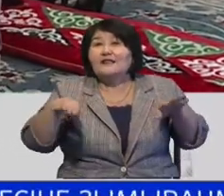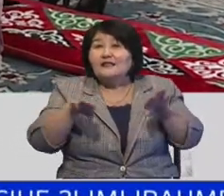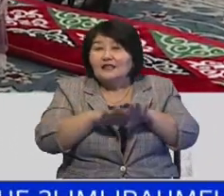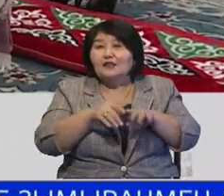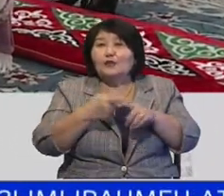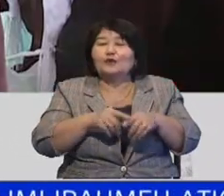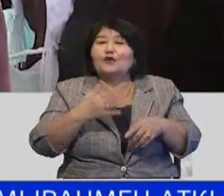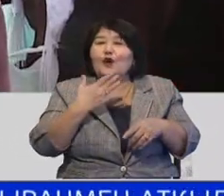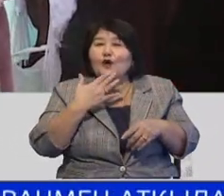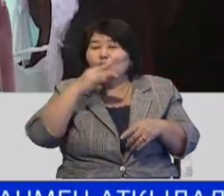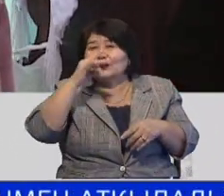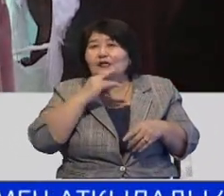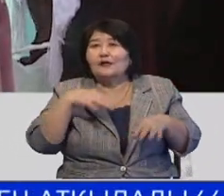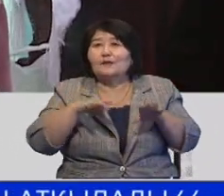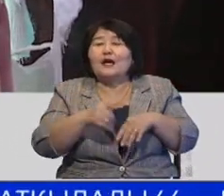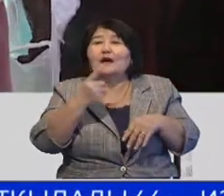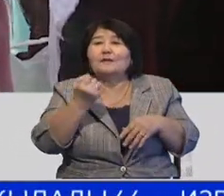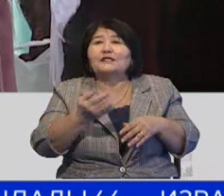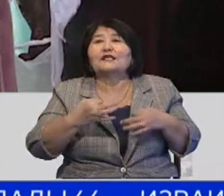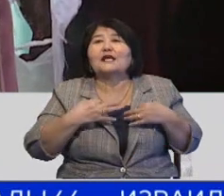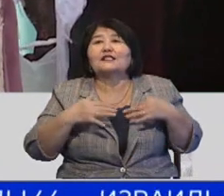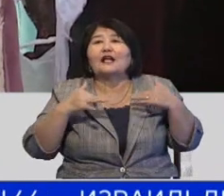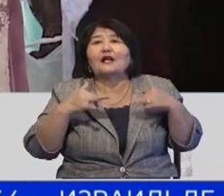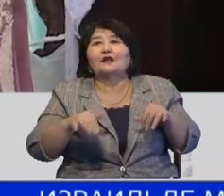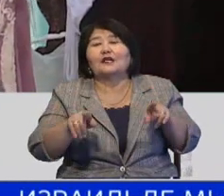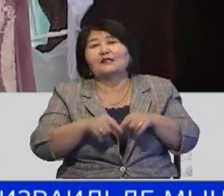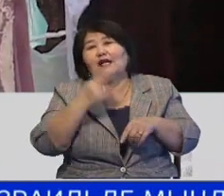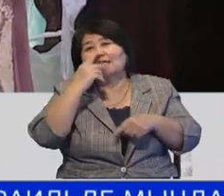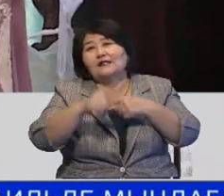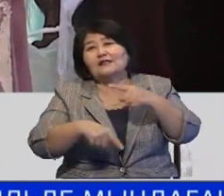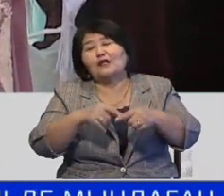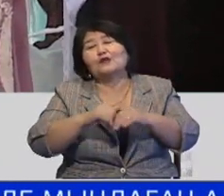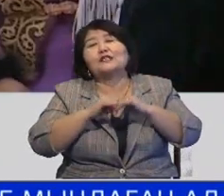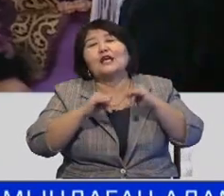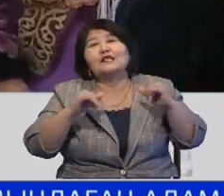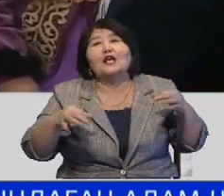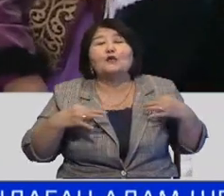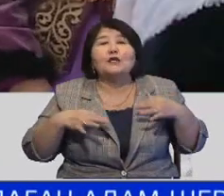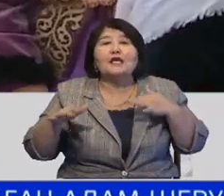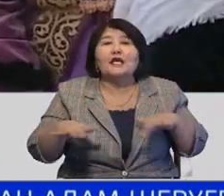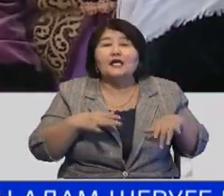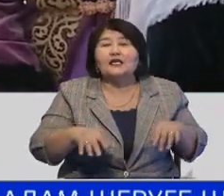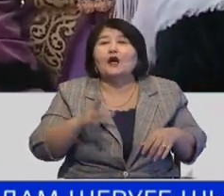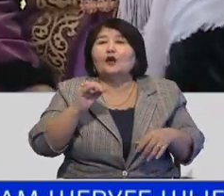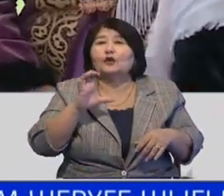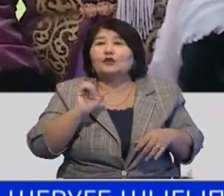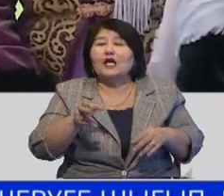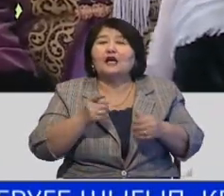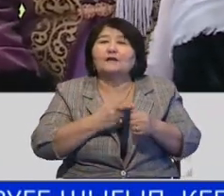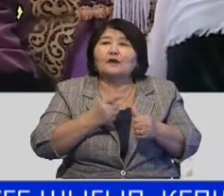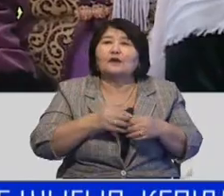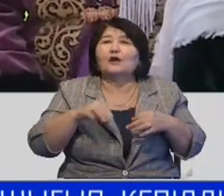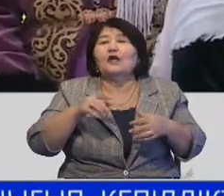deytinimiz osılay ulttıq bolmasımız bir sät bolsa da saltanat qurıp, salt dösturimiz jaңgırat. Мерекелік шарада құрсақ той, балаға ат